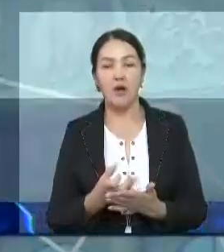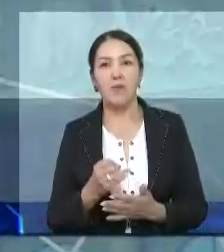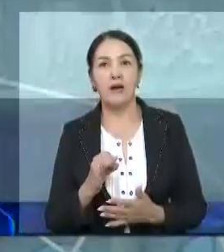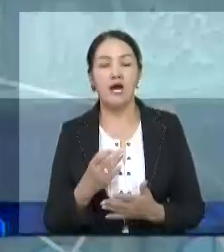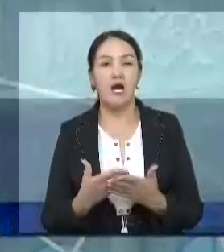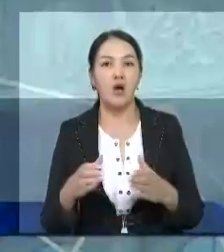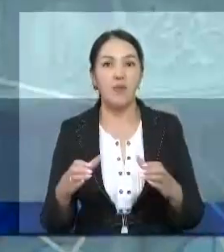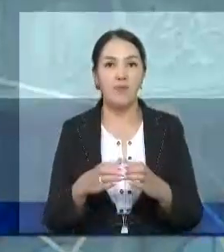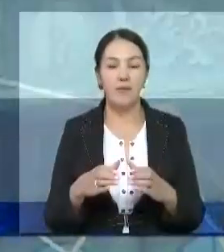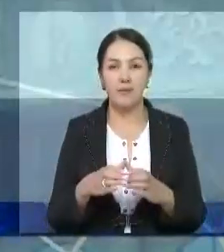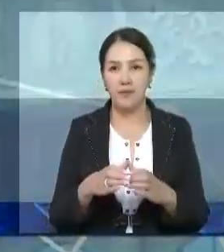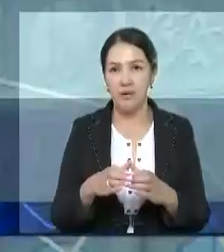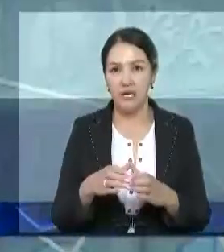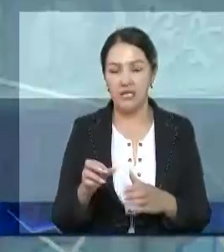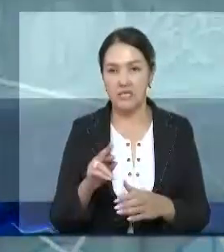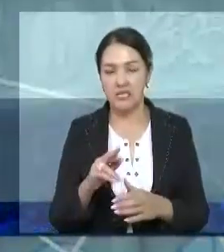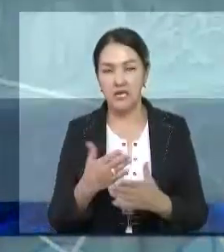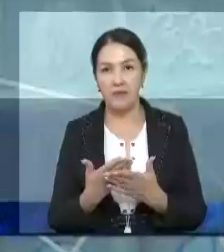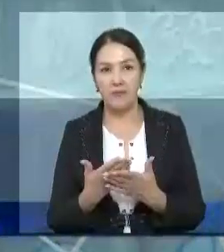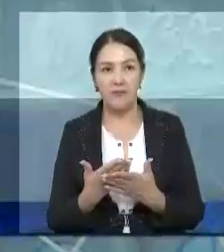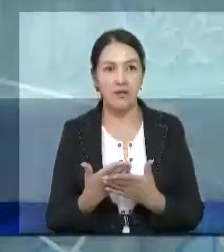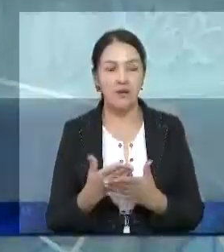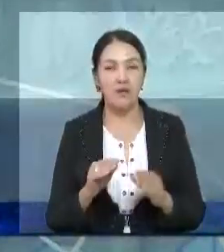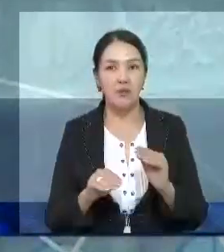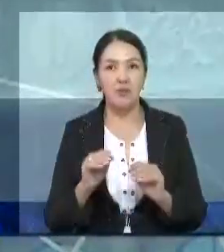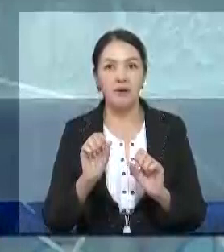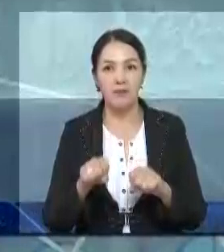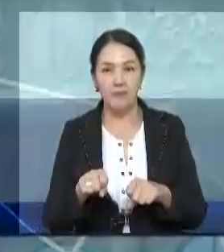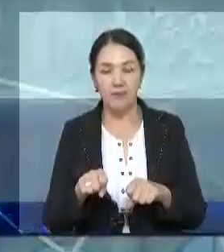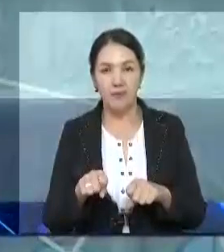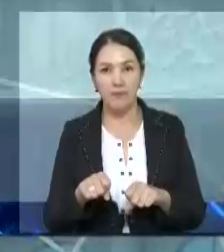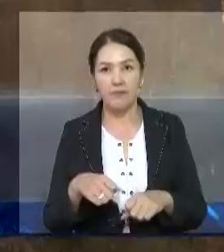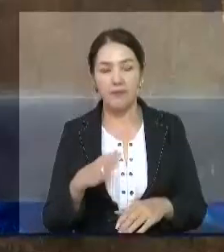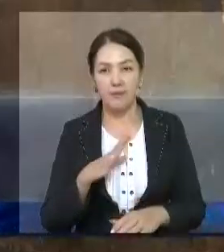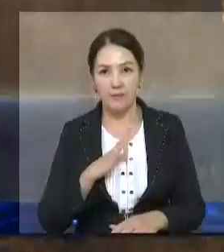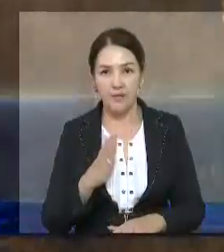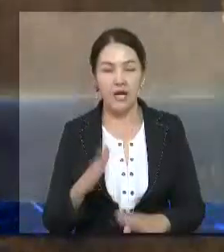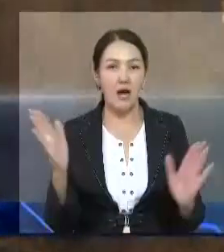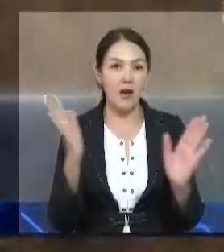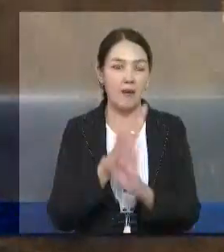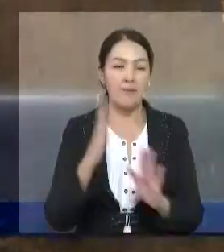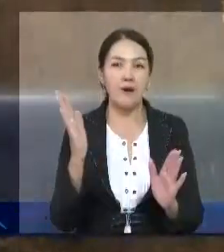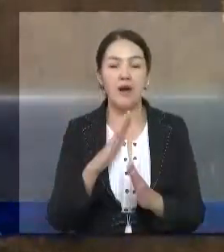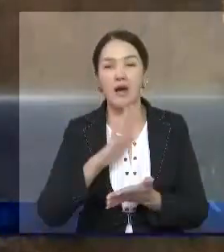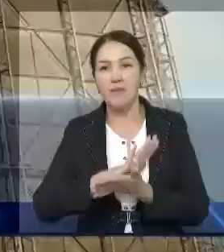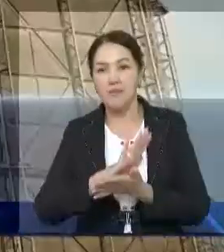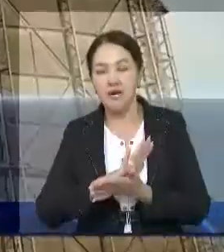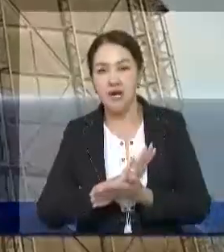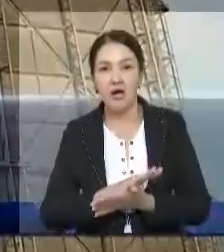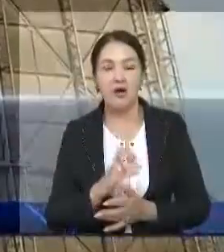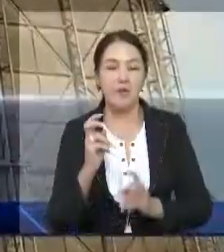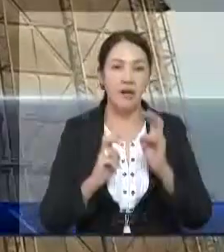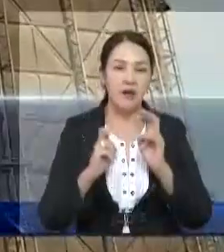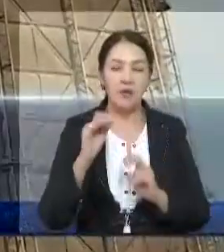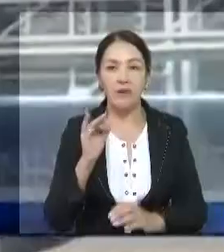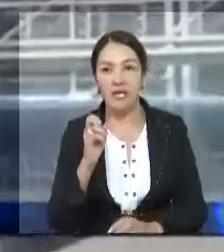сутек концентрациясының жағдайда төмендетуі мүмкіндік келіп отыр. Атмосфералық ауаны ластаушылар қатарында